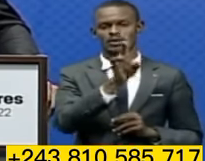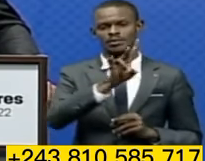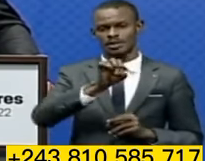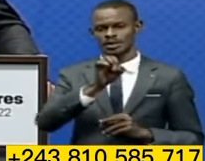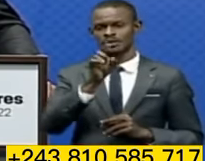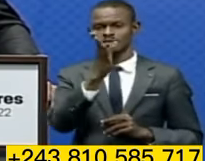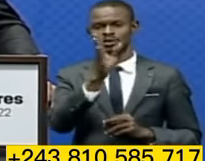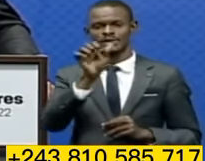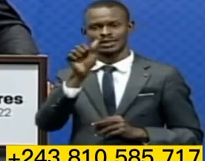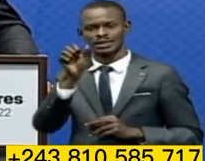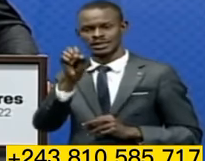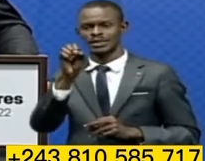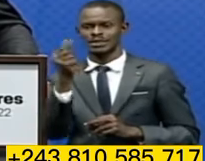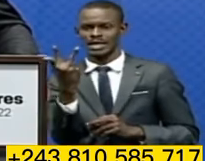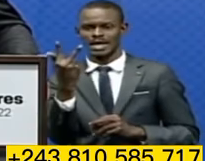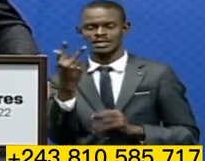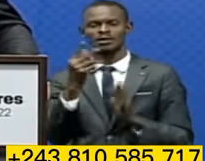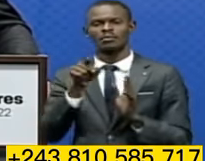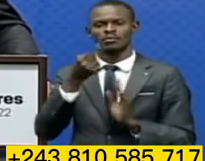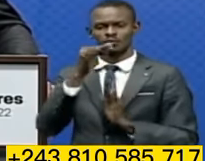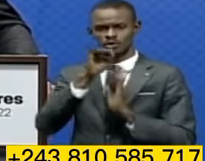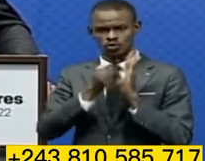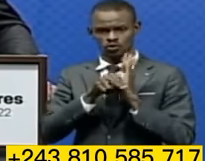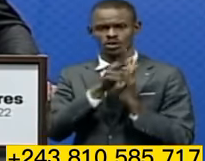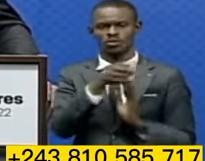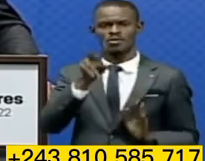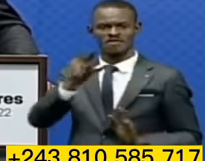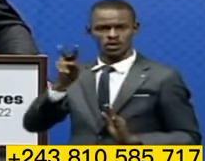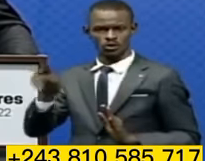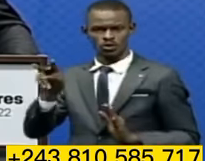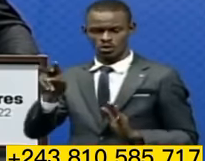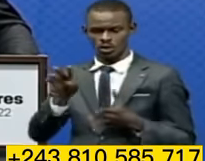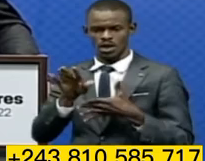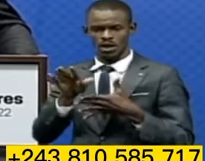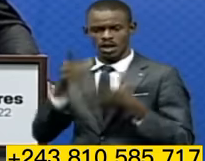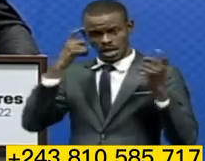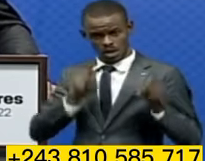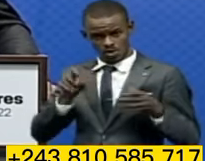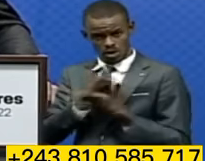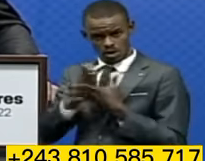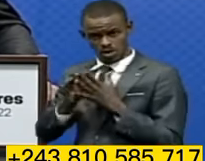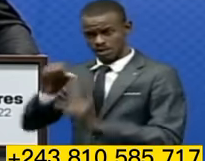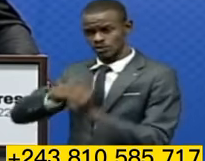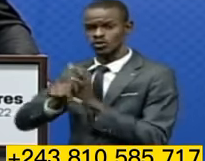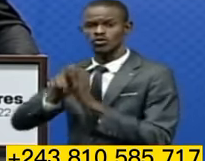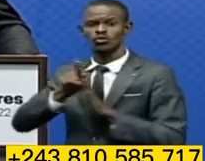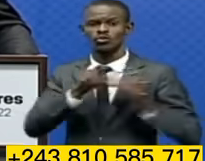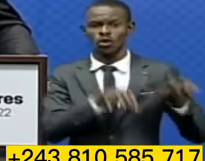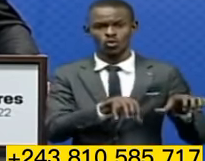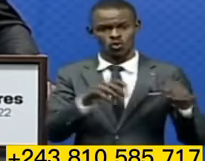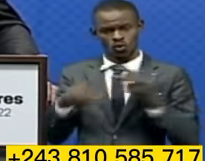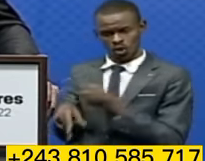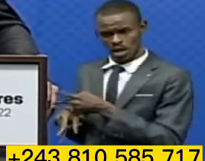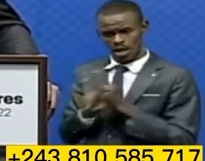2-70-66-13-ZR du 1er juin 2022, conclu entre l'Association internationale de développement et la République démocratique du Congo au